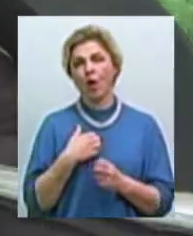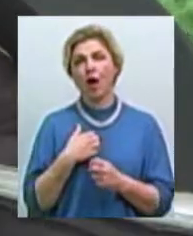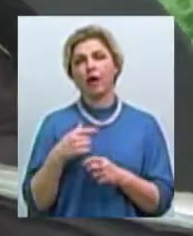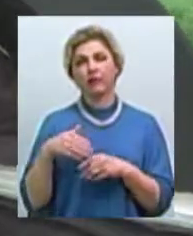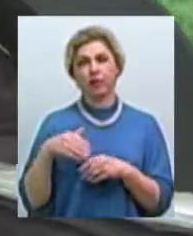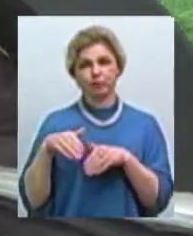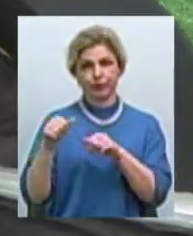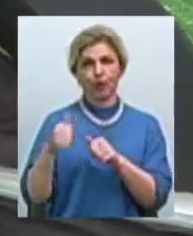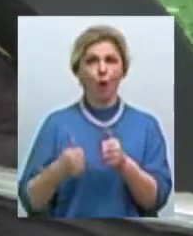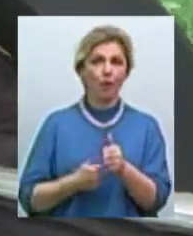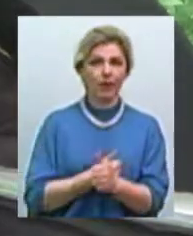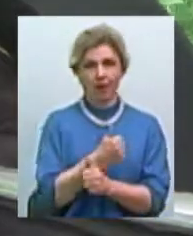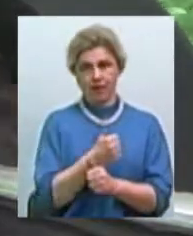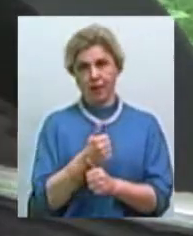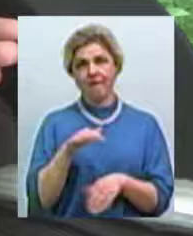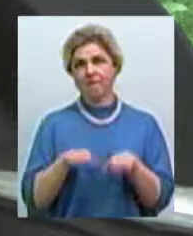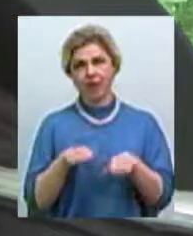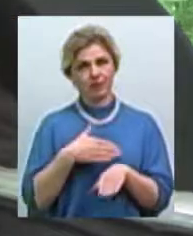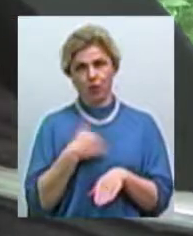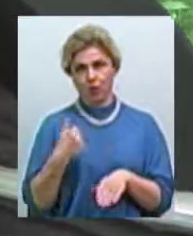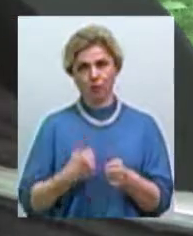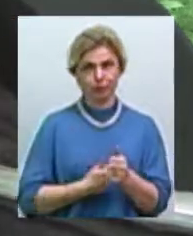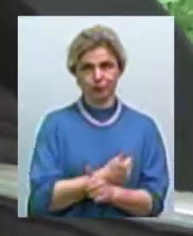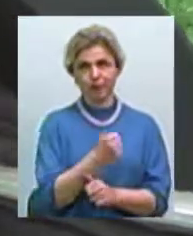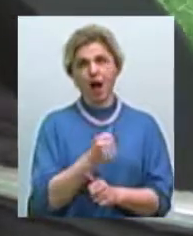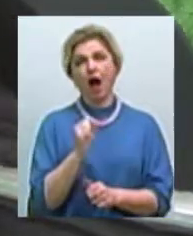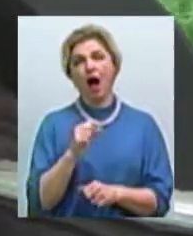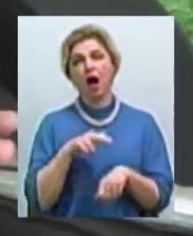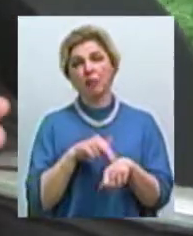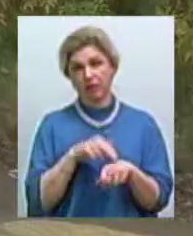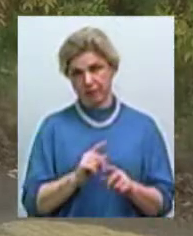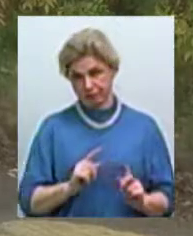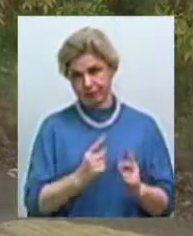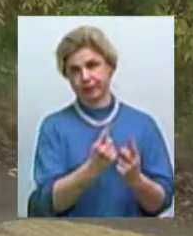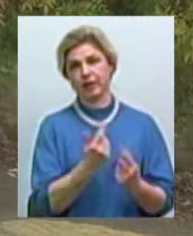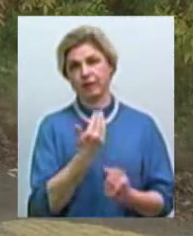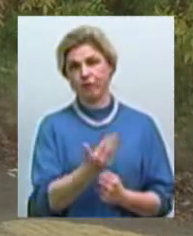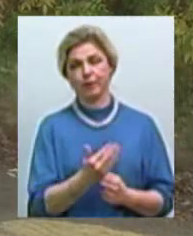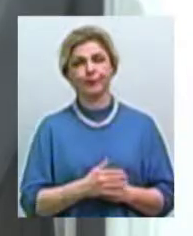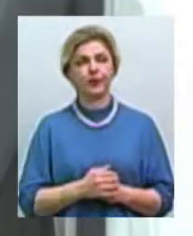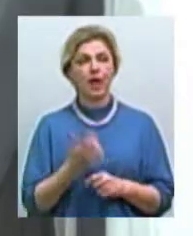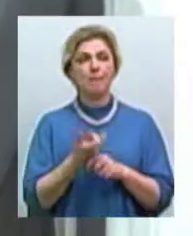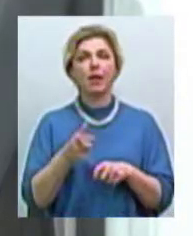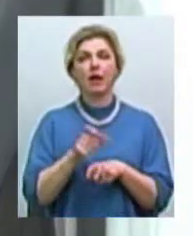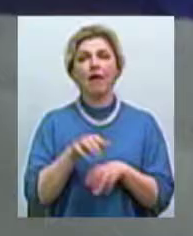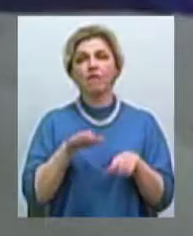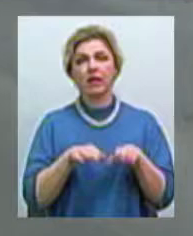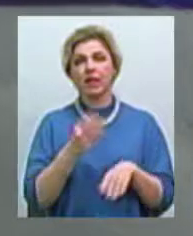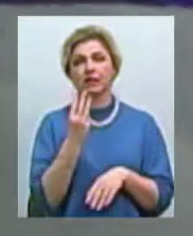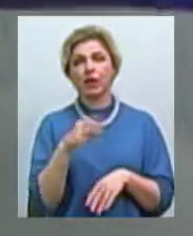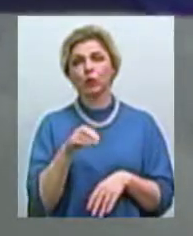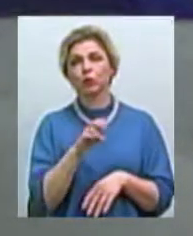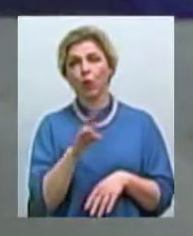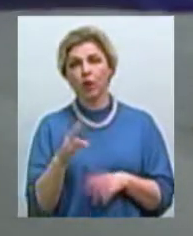де був зупинений мною і запрошений на габаритно-ваговий комплекс. Перевантаження на 3 тони 950